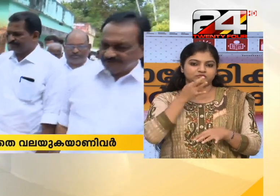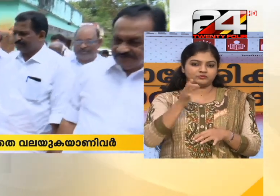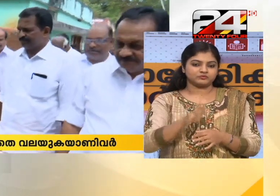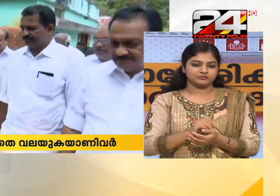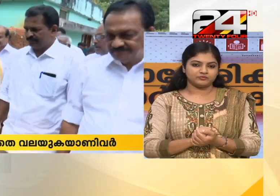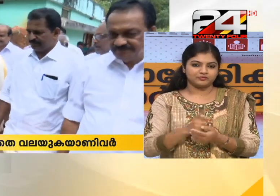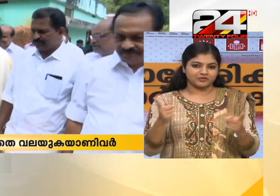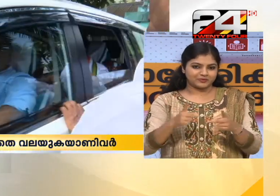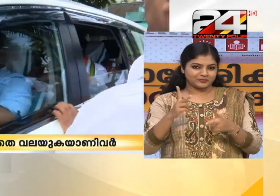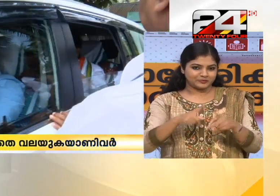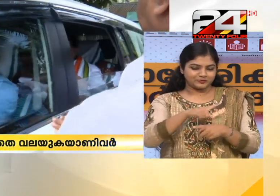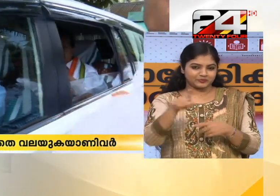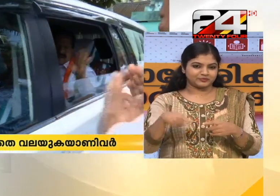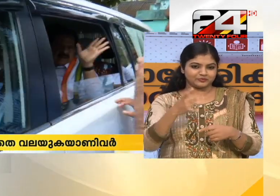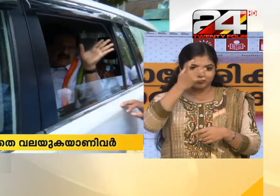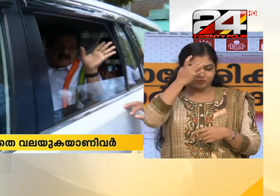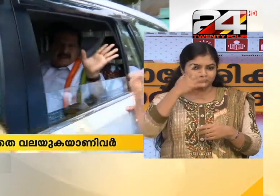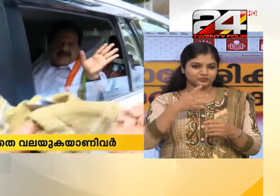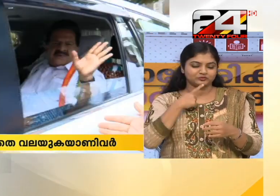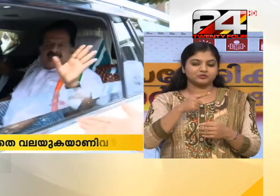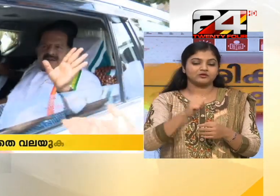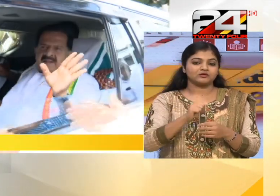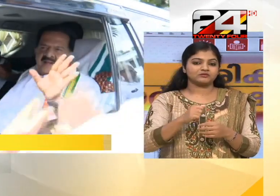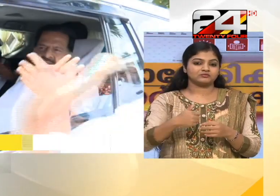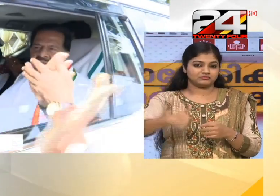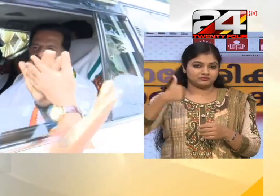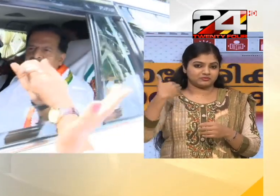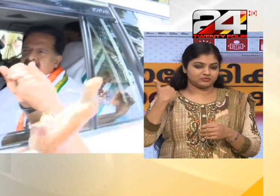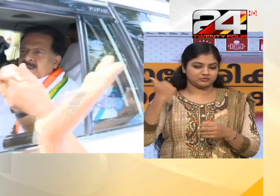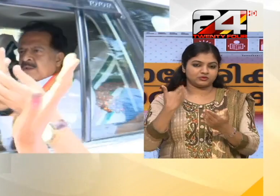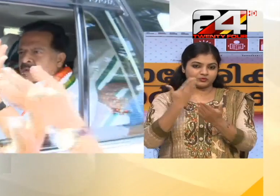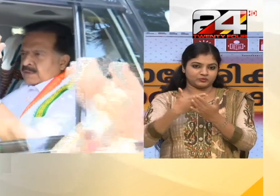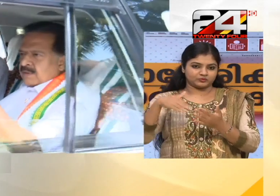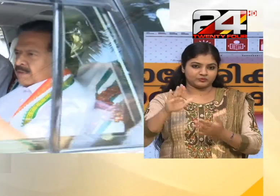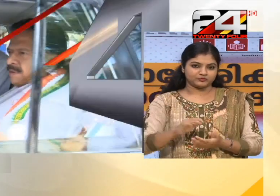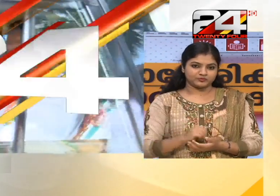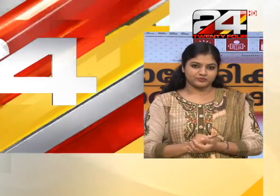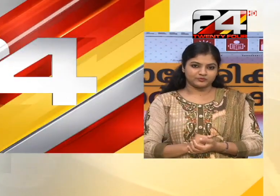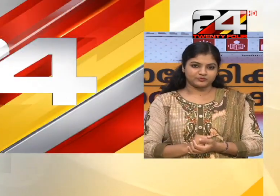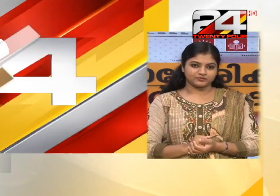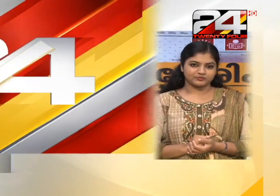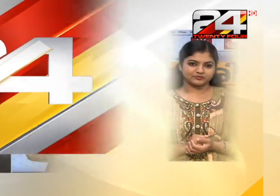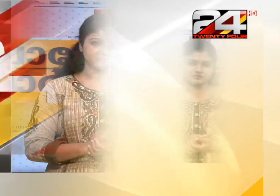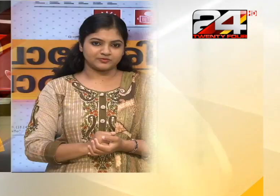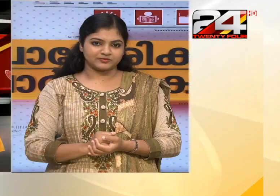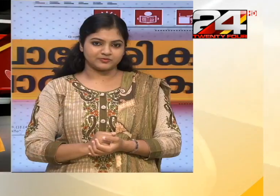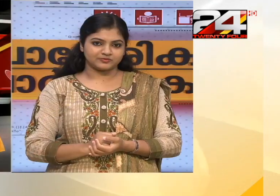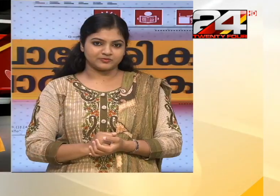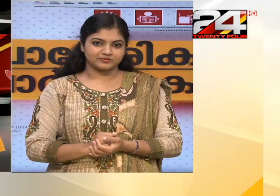തൊഴിലാളികളുടെ പ്രശ്നങ്ങൾ ചൂണ്ടിക്കാട്ടി പ്രതിപക്ഷ നേതാവ് ഇന്ന് വ്യവസായ മന്ത്രിക്ക് കത്ത് നൽകും. 24 തിരുവനന്തപുരം.